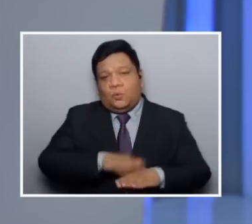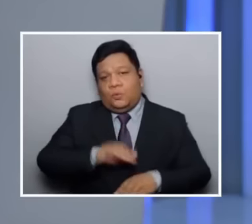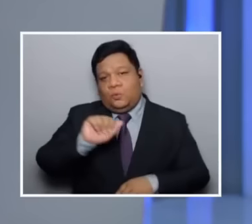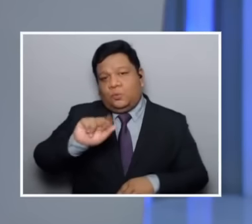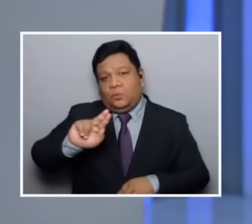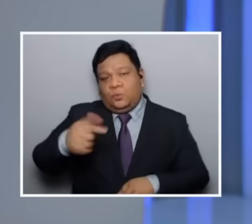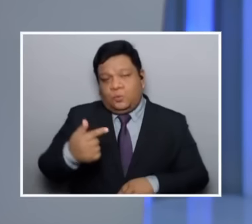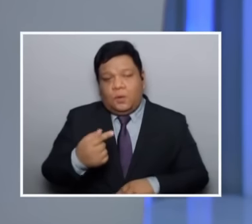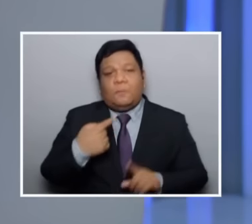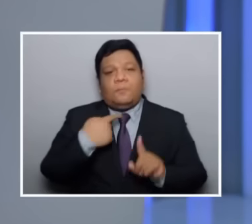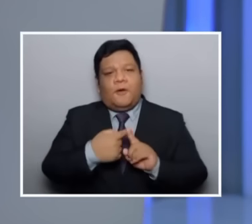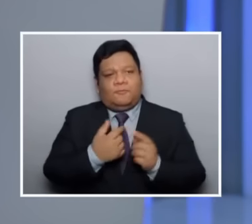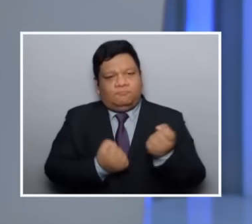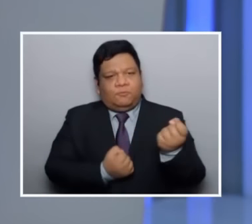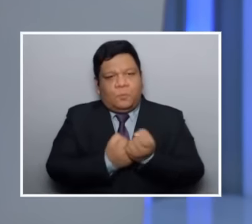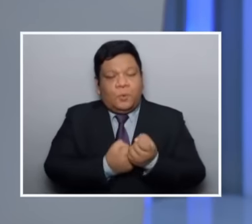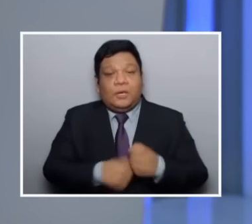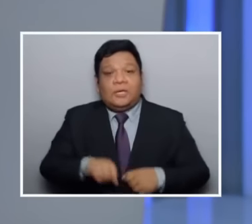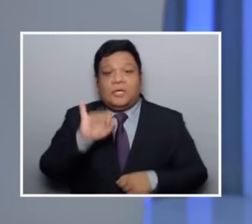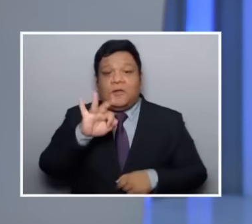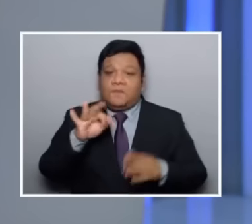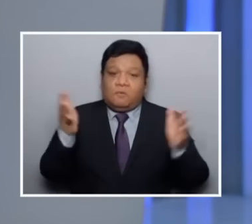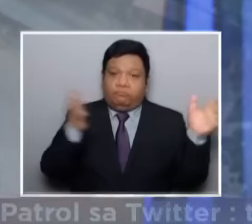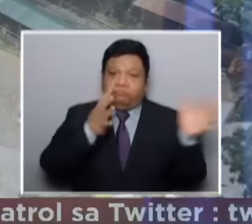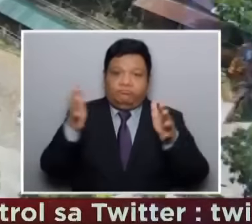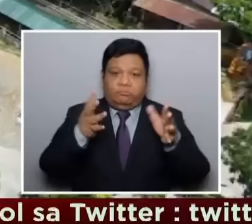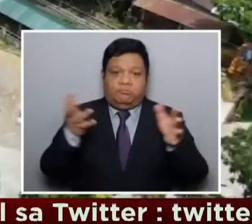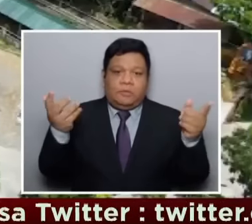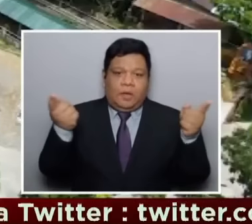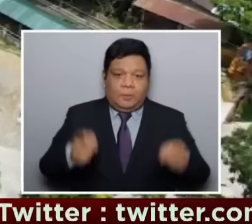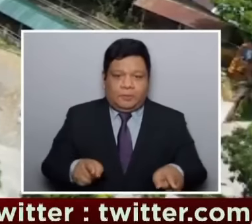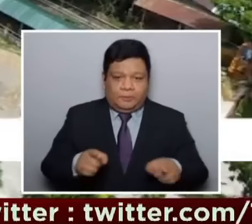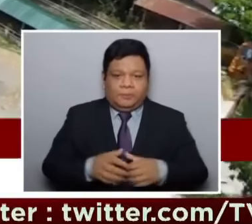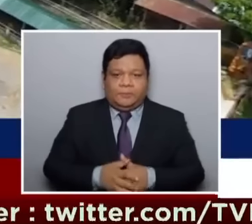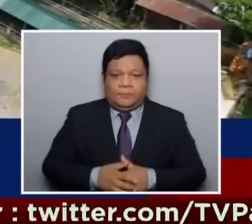aagapay sakaling tumama ang kalamidad.